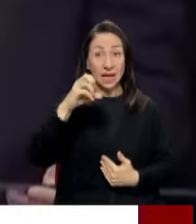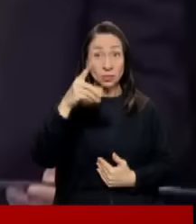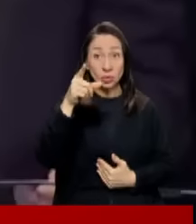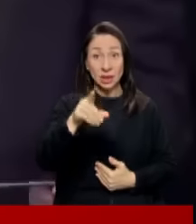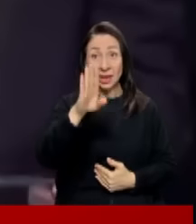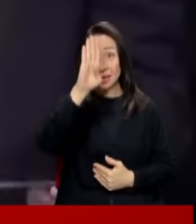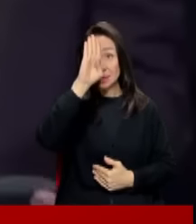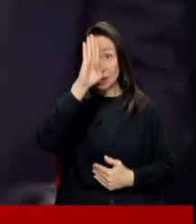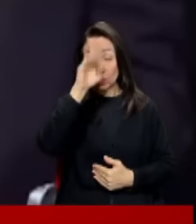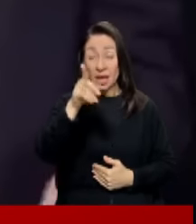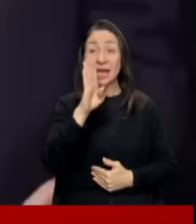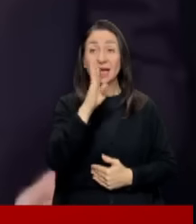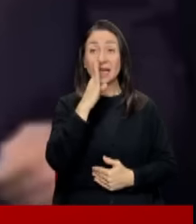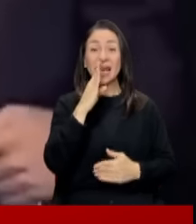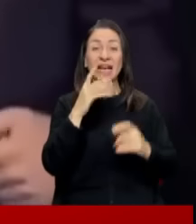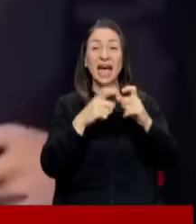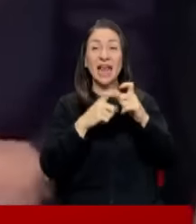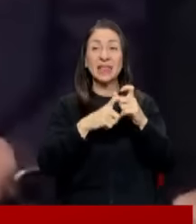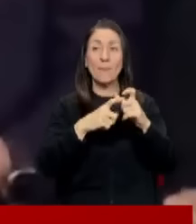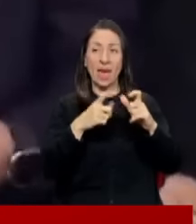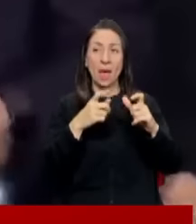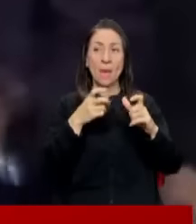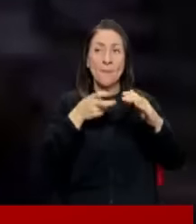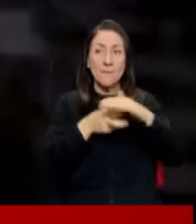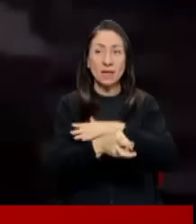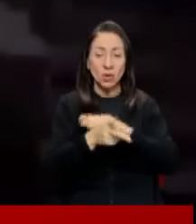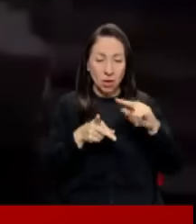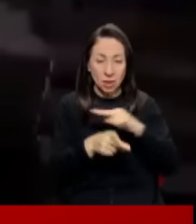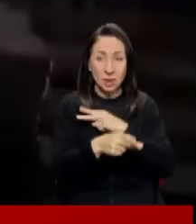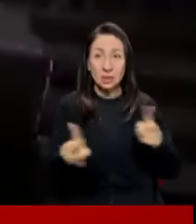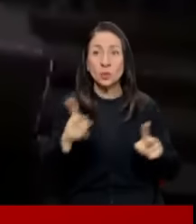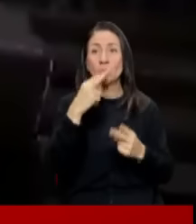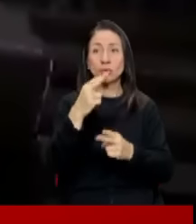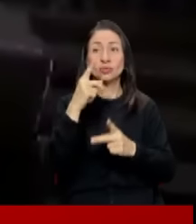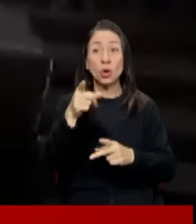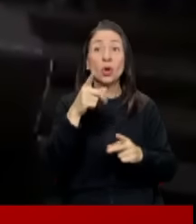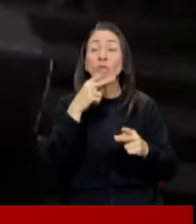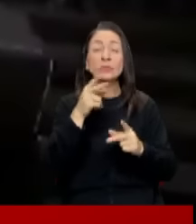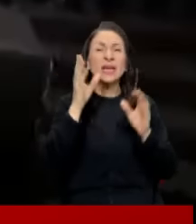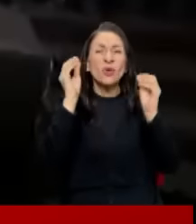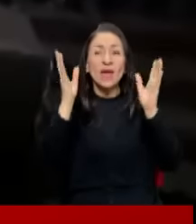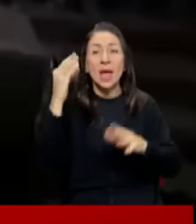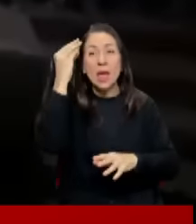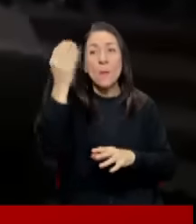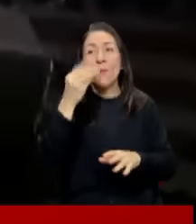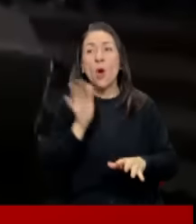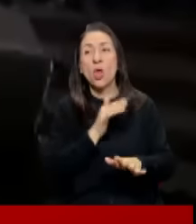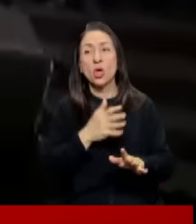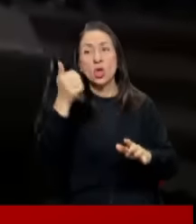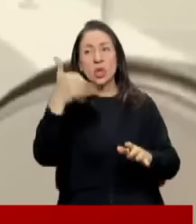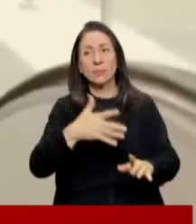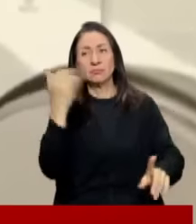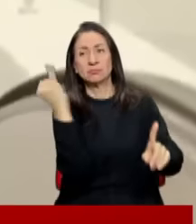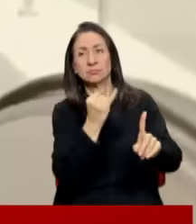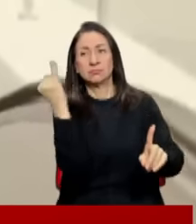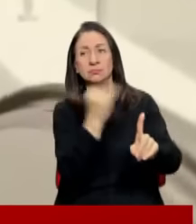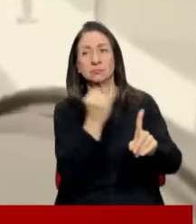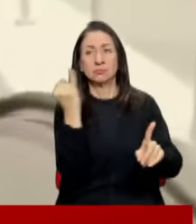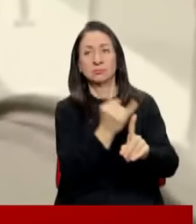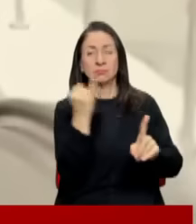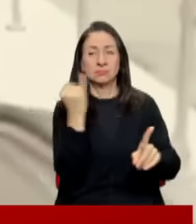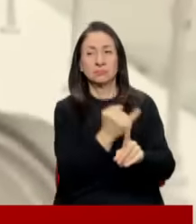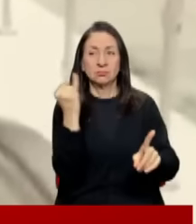Erdoğan İstanbul'da Kağıthane Gayrettepe metro hattının açılışında konuştu. Konuşmasında sık sık Ekrem İmamoğlu yönetimindeki İstanbul